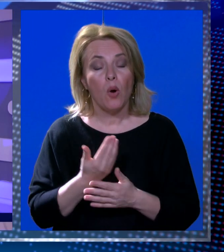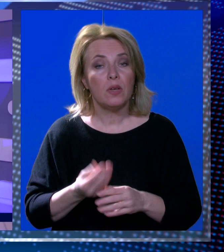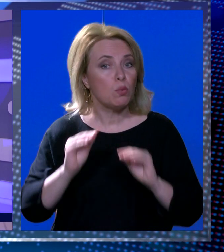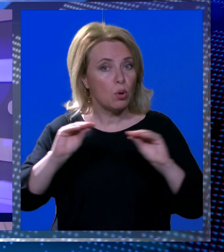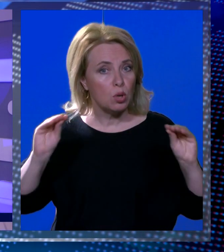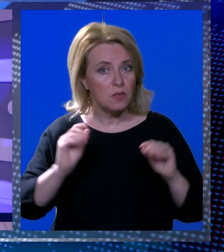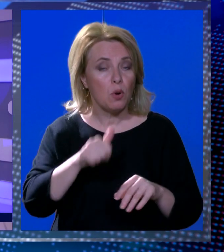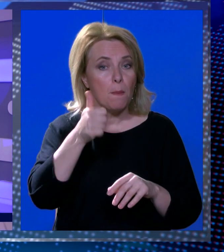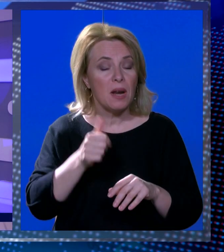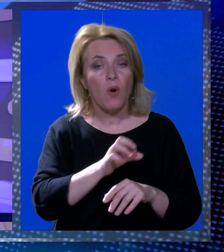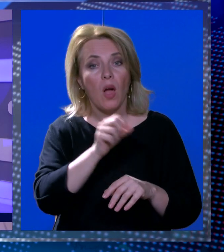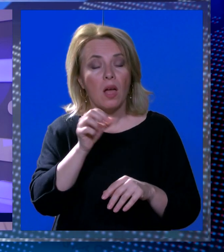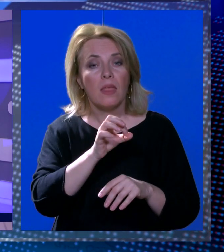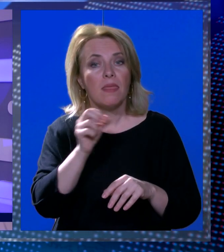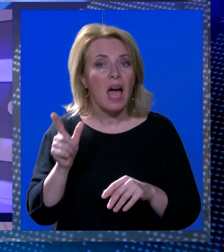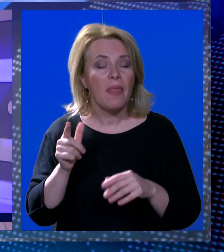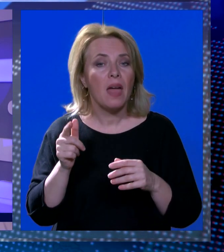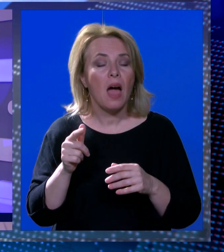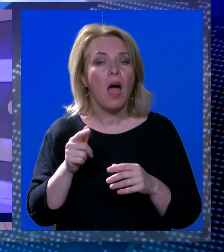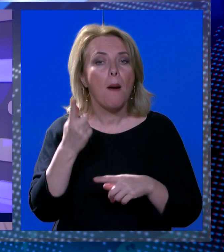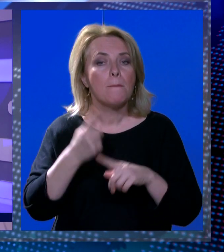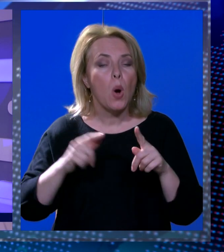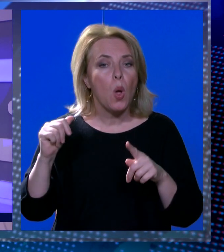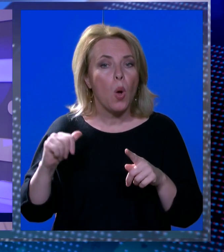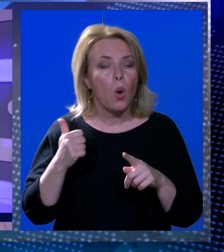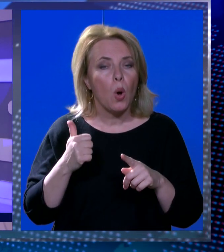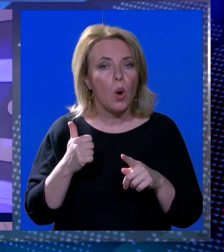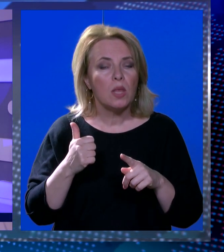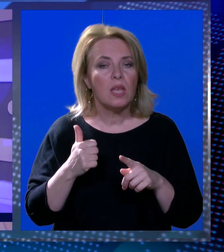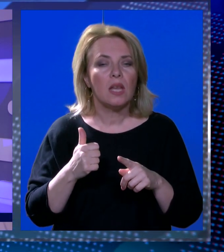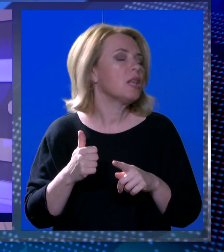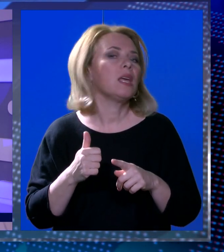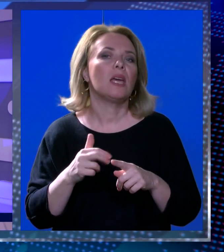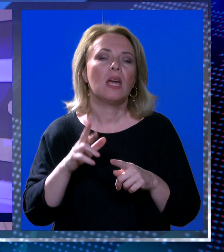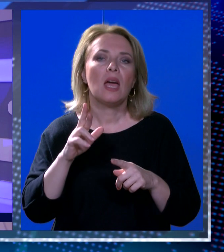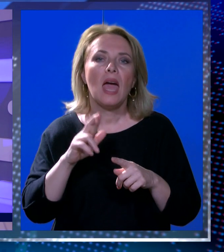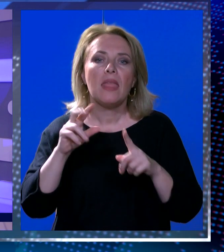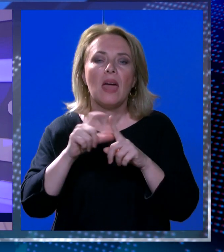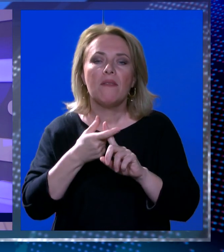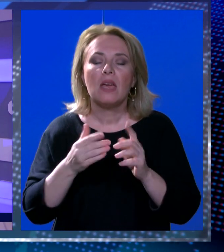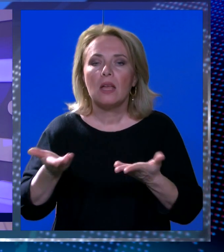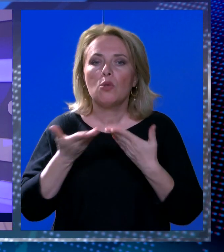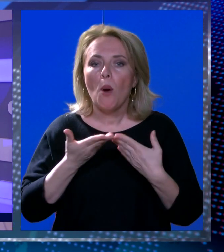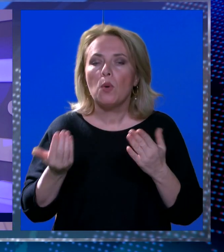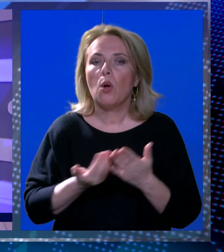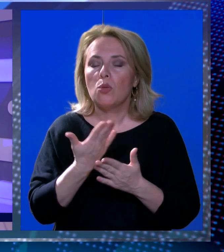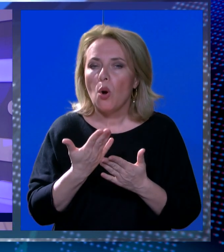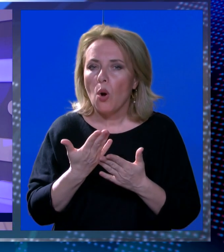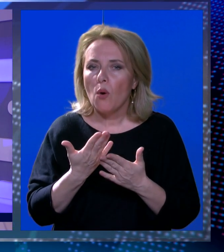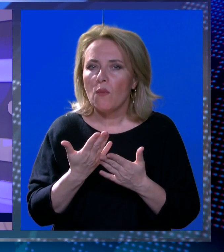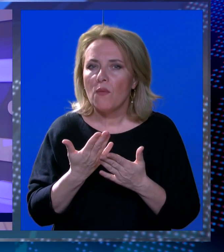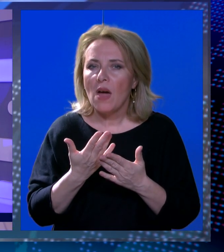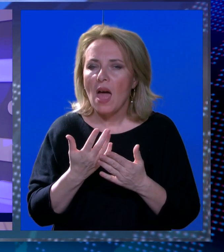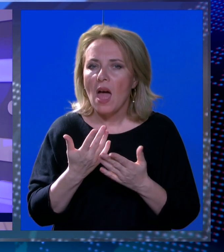Novosti u prosvjeti. Od prvog dana novog polugodišta u sklopu nadogradnje e-dnevnik je dobio nove funkcionalnosti. Tako je,